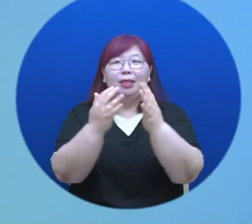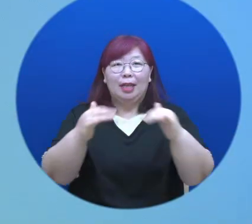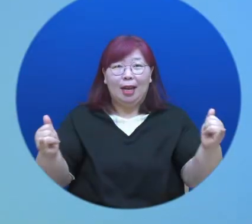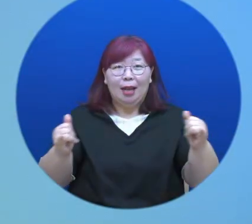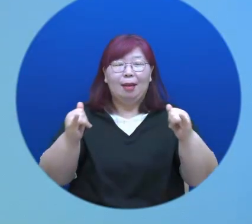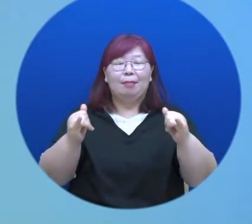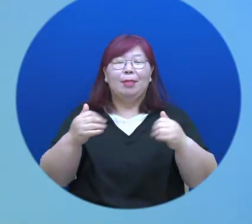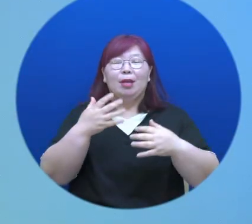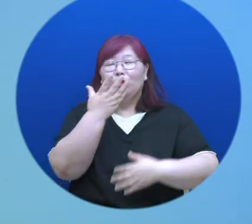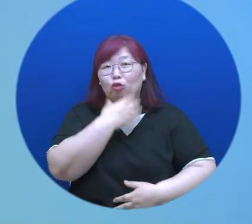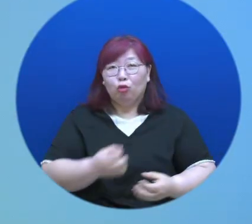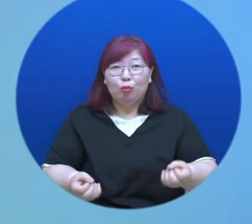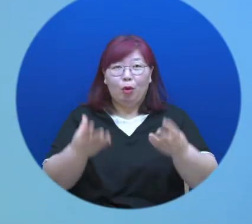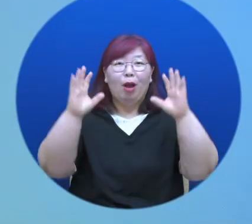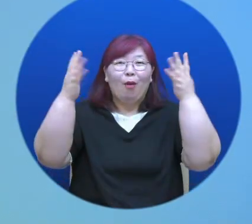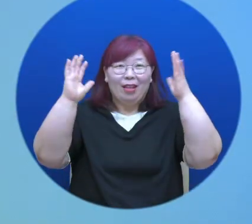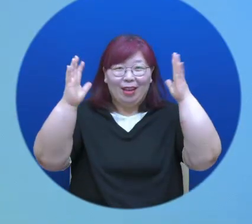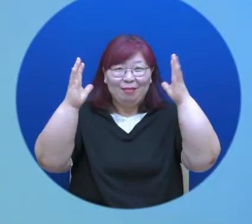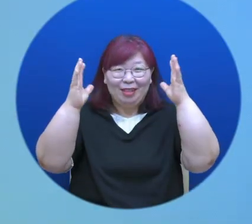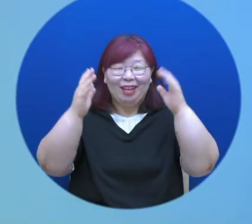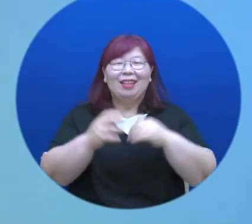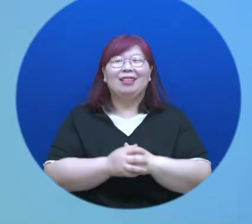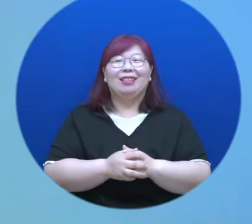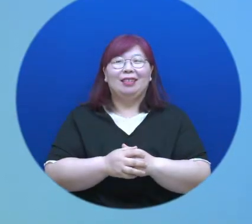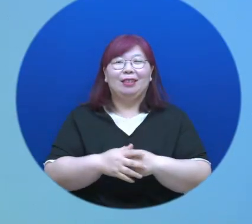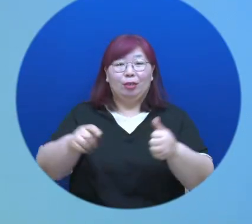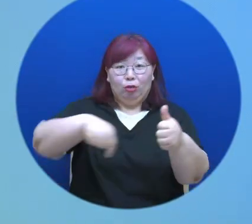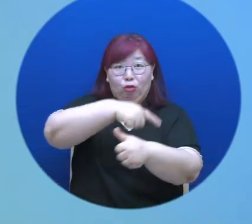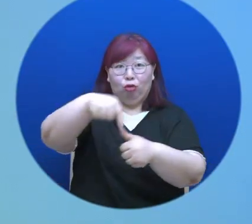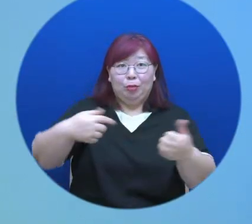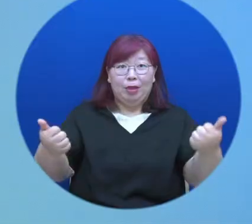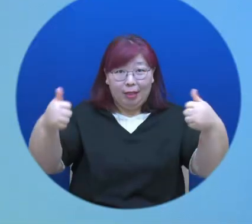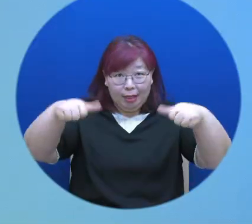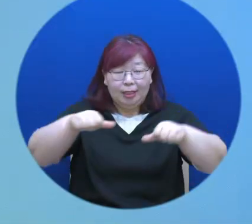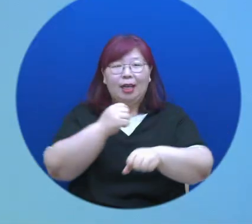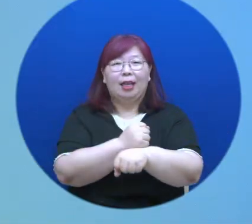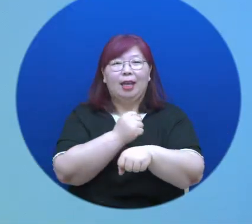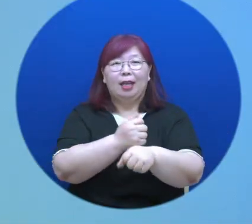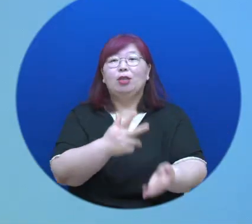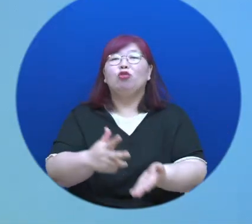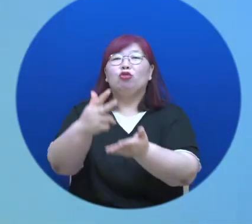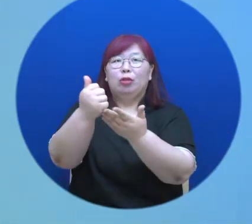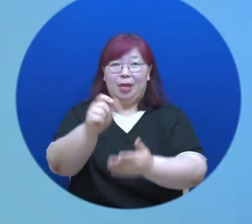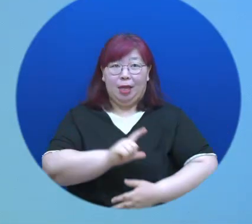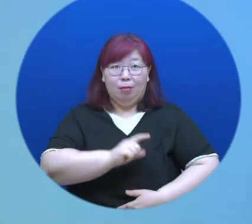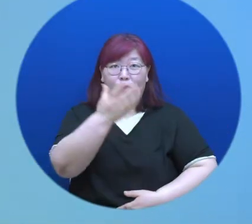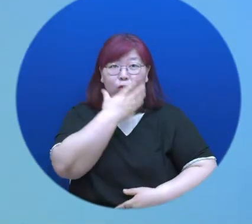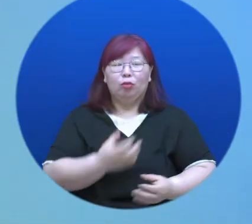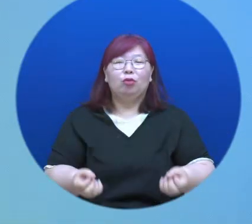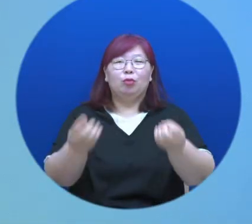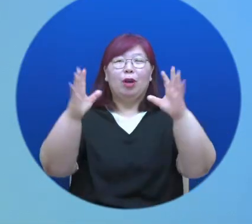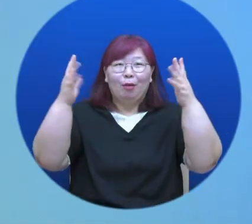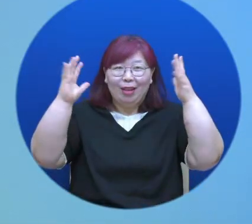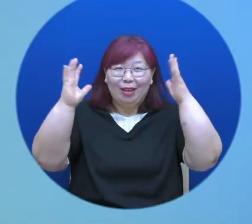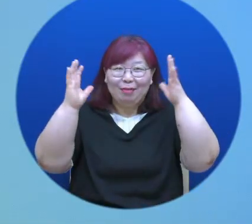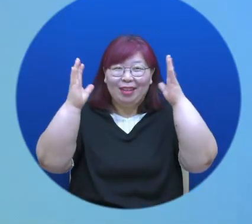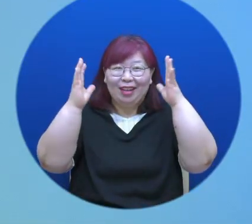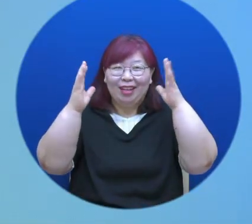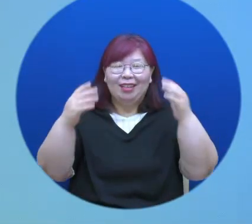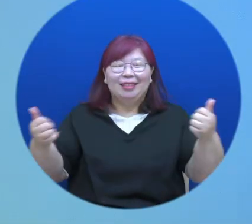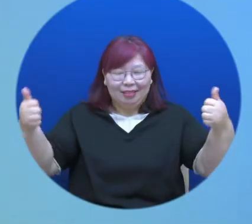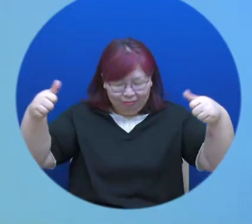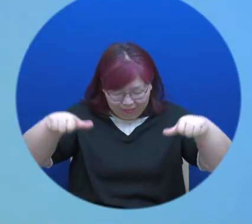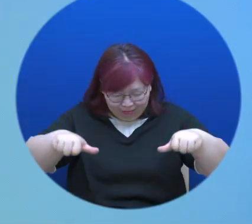환영하고 축복합니다. 우리 한번 인사할게요. 앞뒤 좌우 보시면서 주님의 이름으로 환영하고 축복합니다.